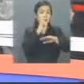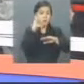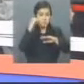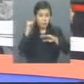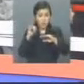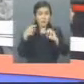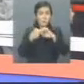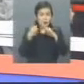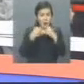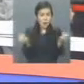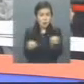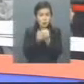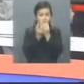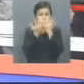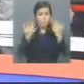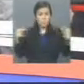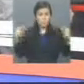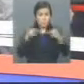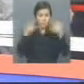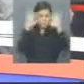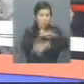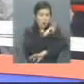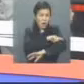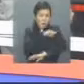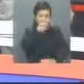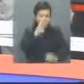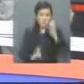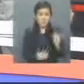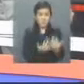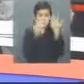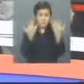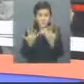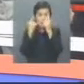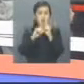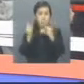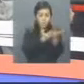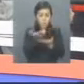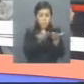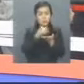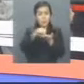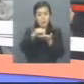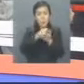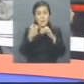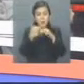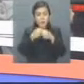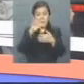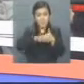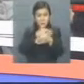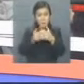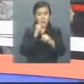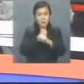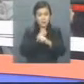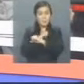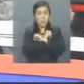าหมอกควันไฟป่าอยู่ในขณะนี้นะคะเพื่อประสานงานความร่วมมือในการแก้ไขในปัญหาระยะยาวด้วยกันค่ะขณะเดียวกันก็ขอความร่ว